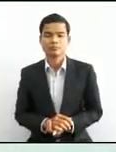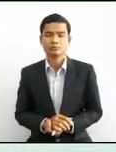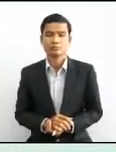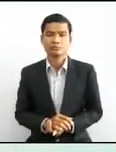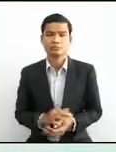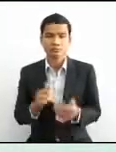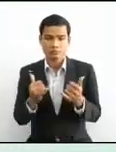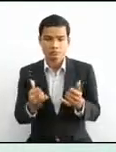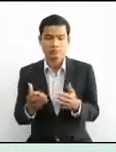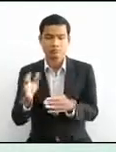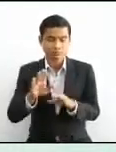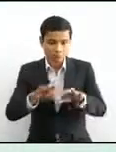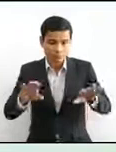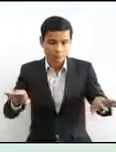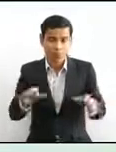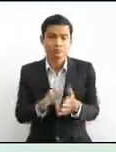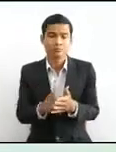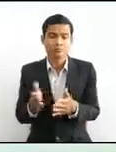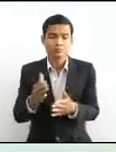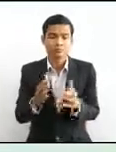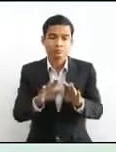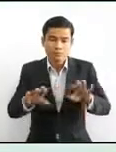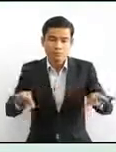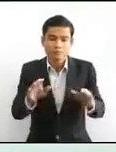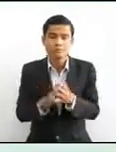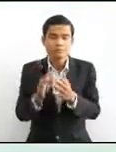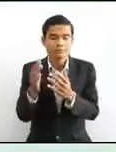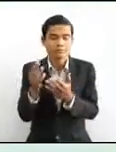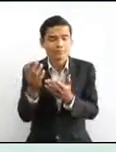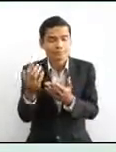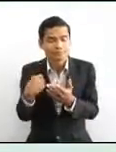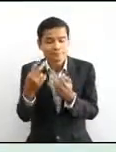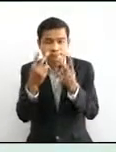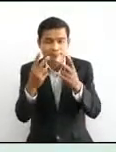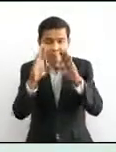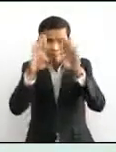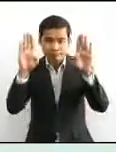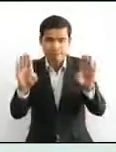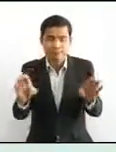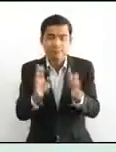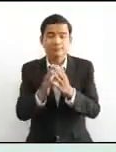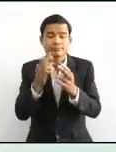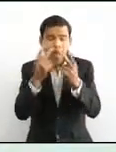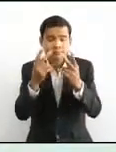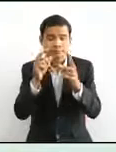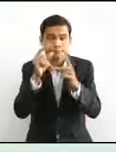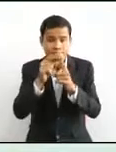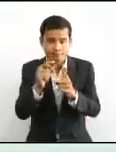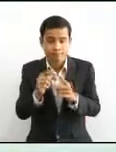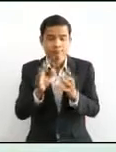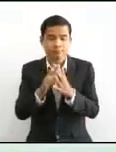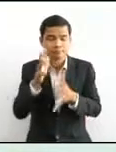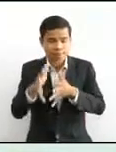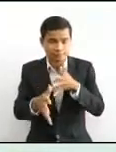Chà, là con tặng ọc hẳn nế. Con chấm. Chà, chấm sạch đáp nẹ kru án phụ chiên ní. Ở con sạch đáp ná.